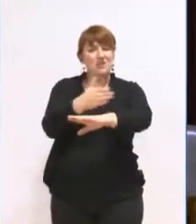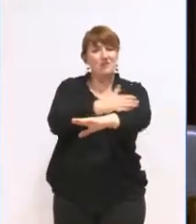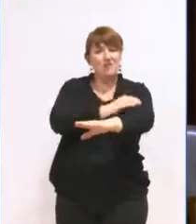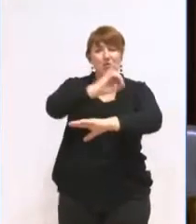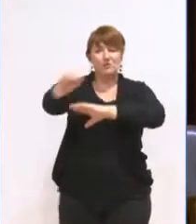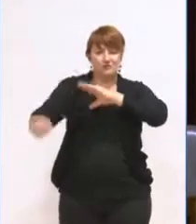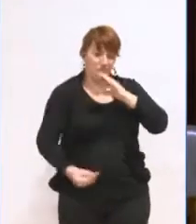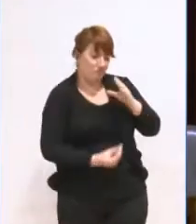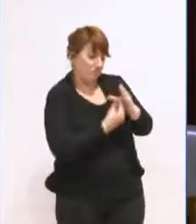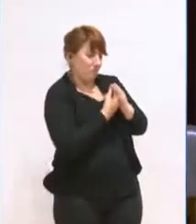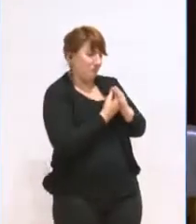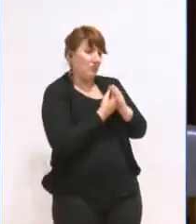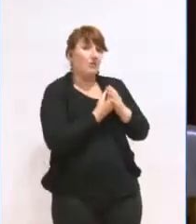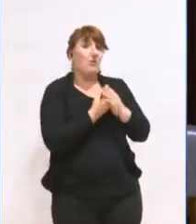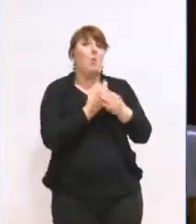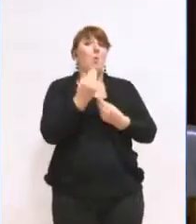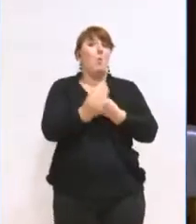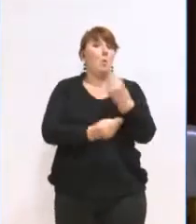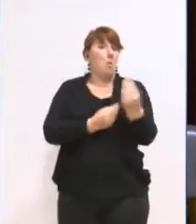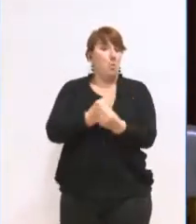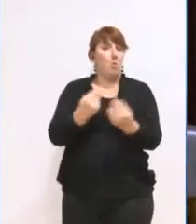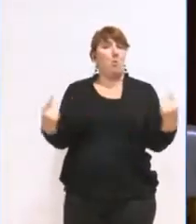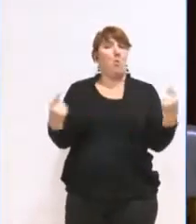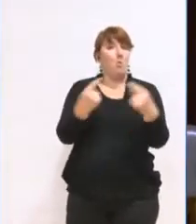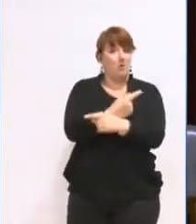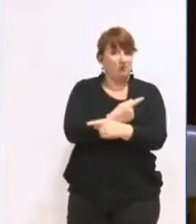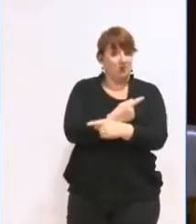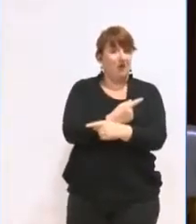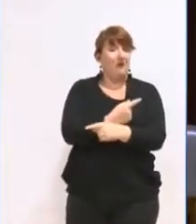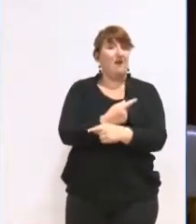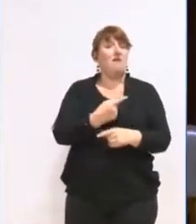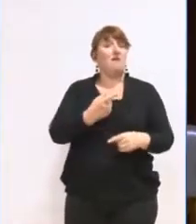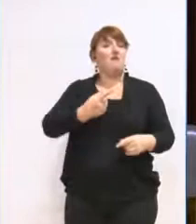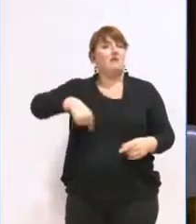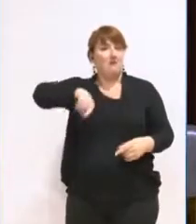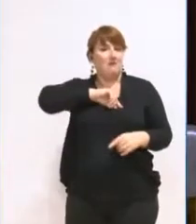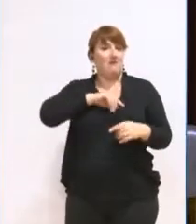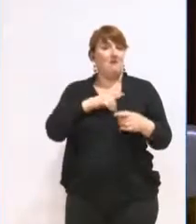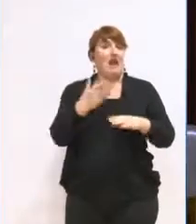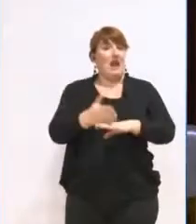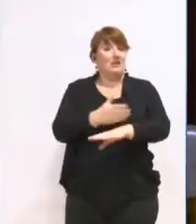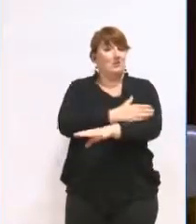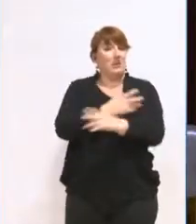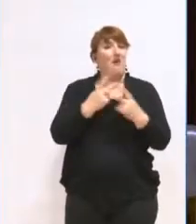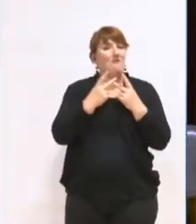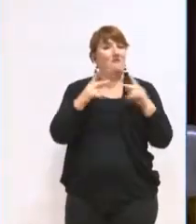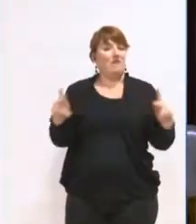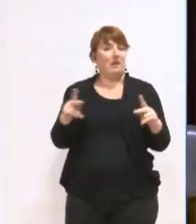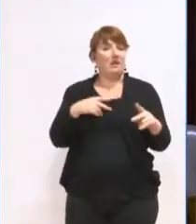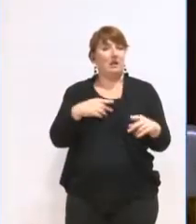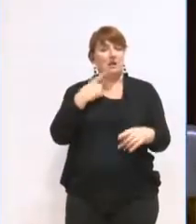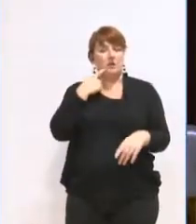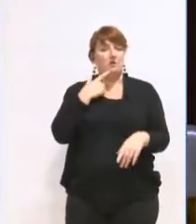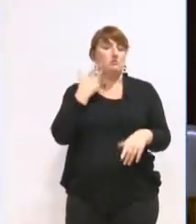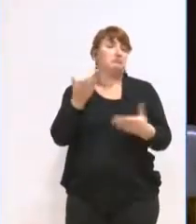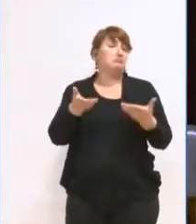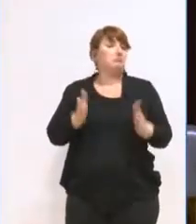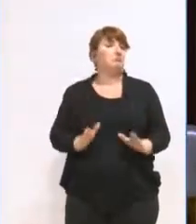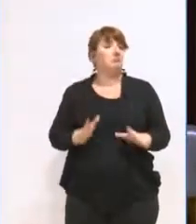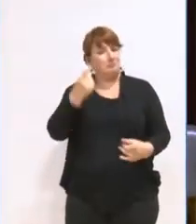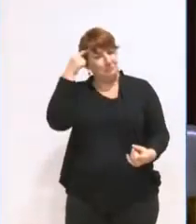c'est un choix de l'actionnaire ville vers ces SEM et SPL, et à quel prix pour